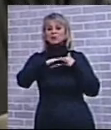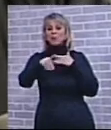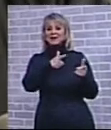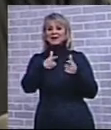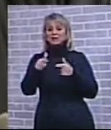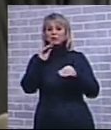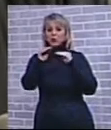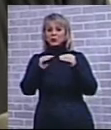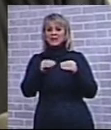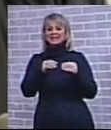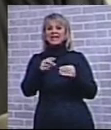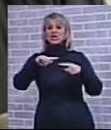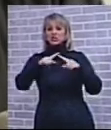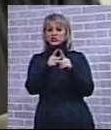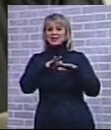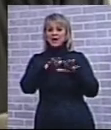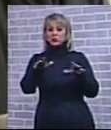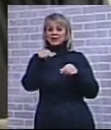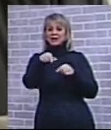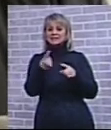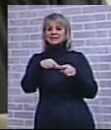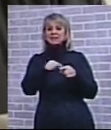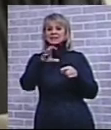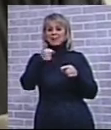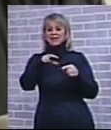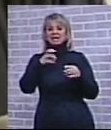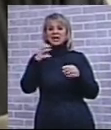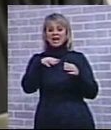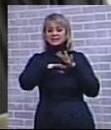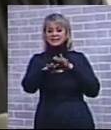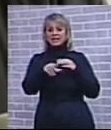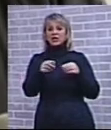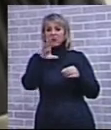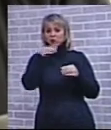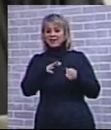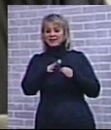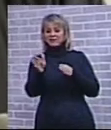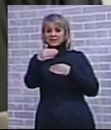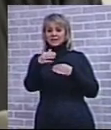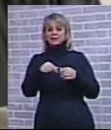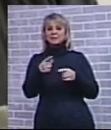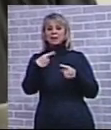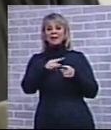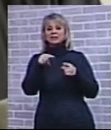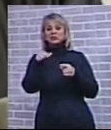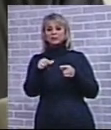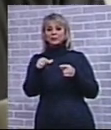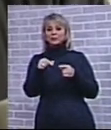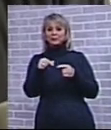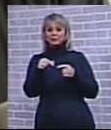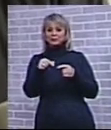готов к укладке инженерных коммуникаций. Это и полив, и аэрация, и водоотведение. Поэтому